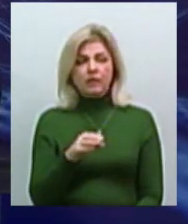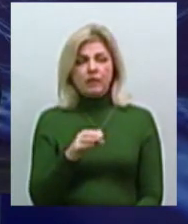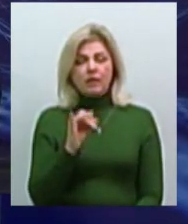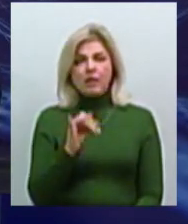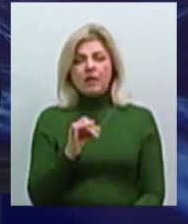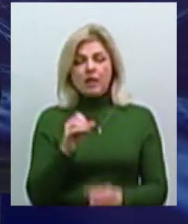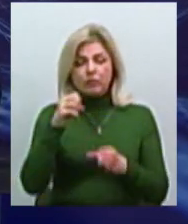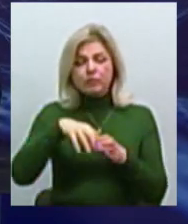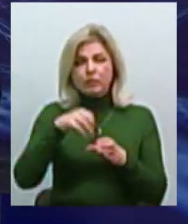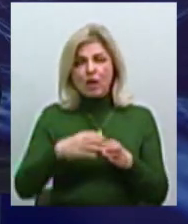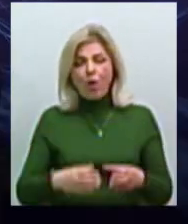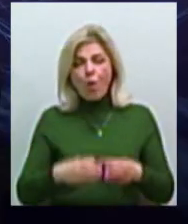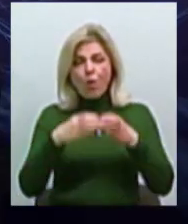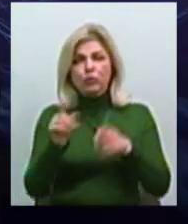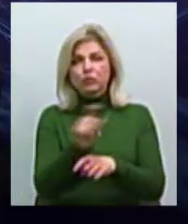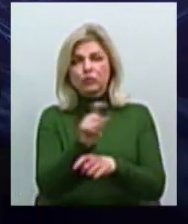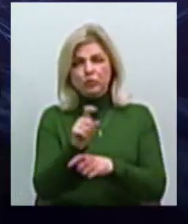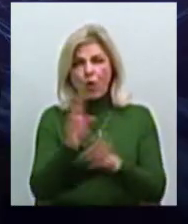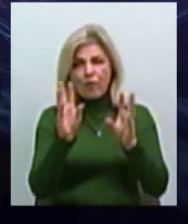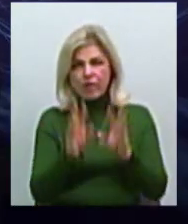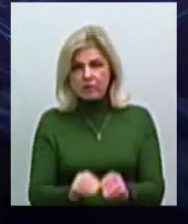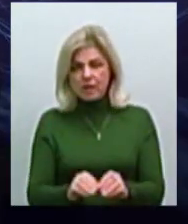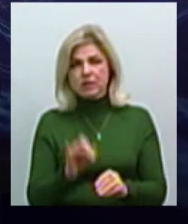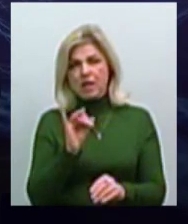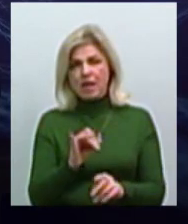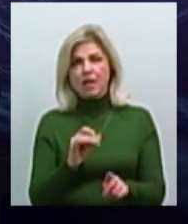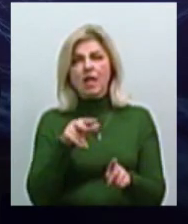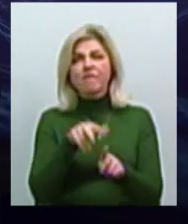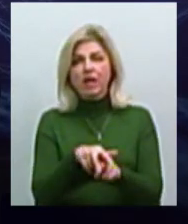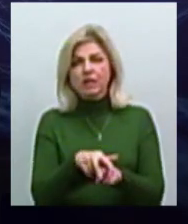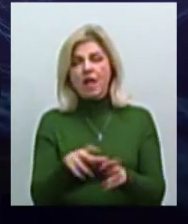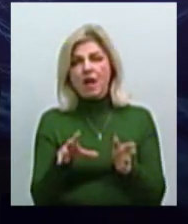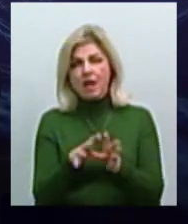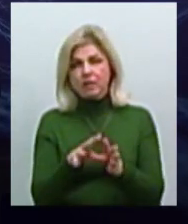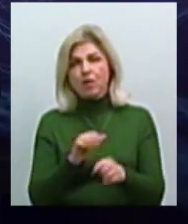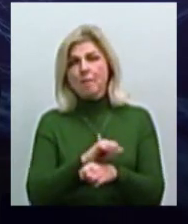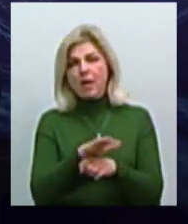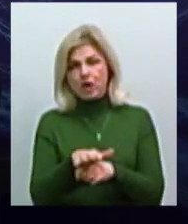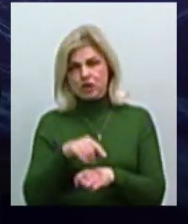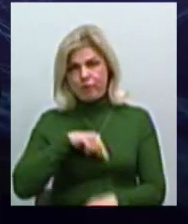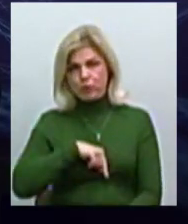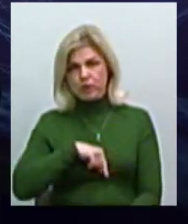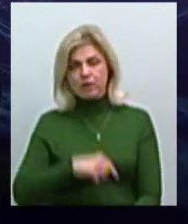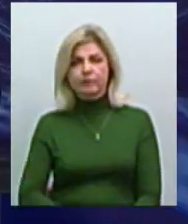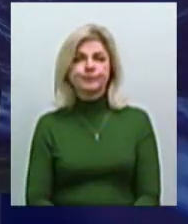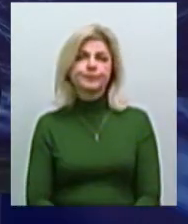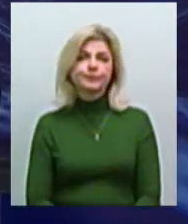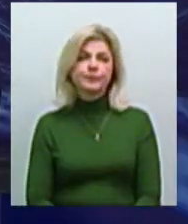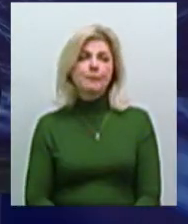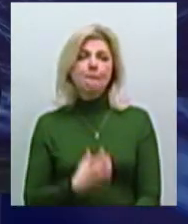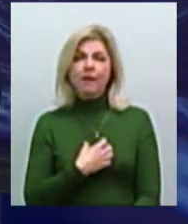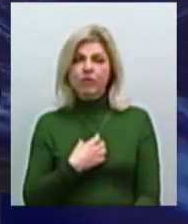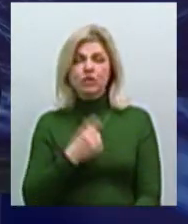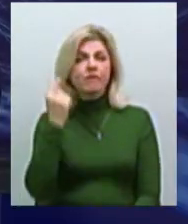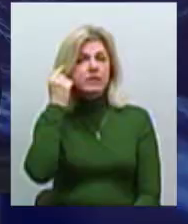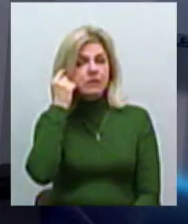вогнегасників, на нормативне навантаження електромереж внутрішніх. Важливо також знати,